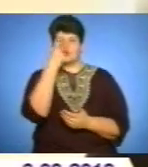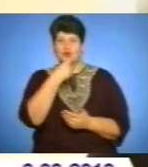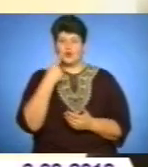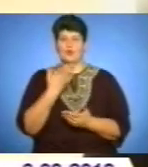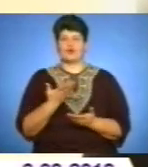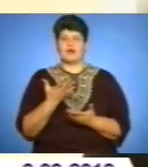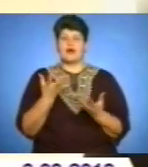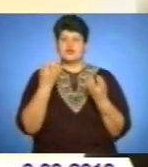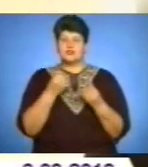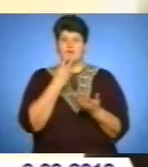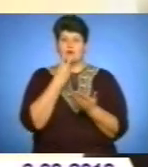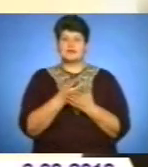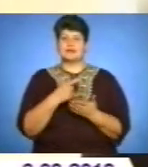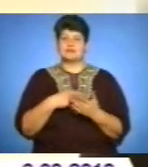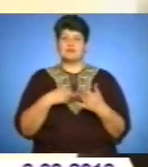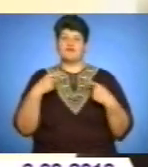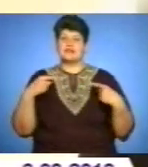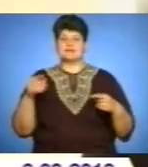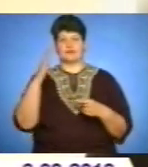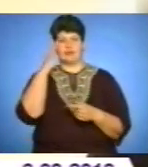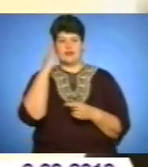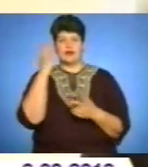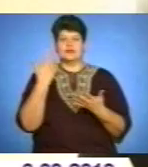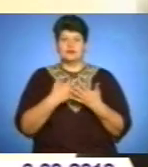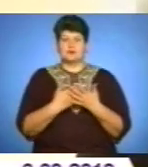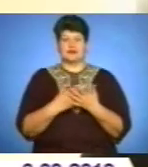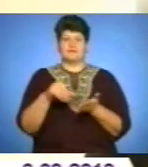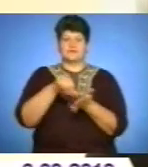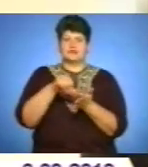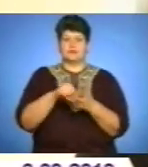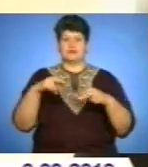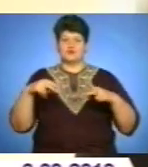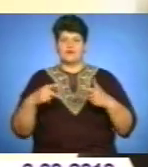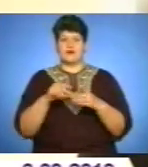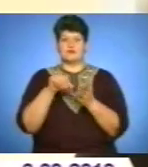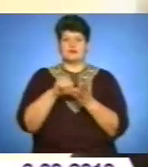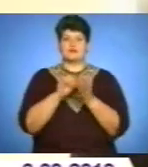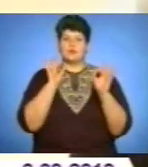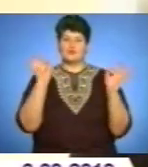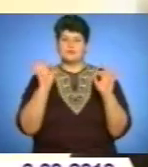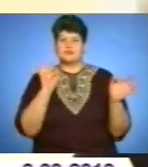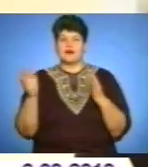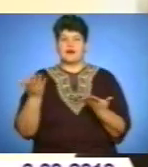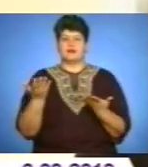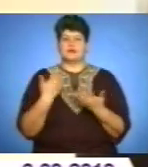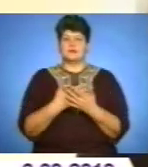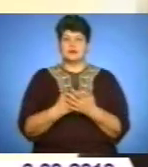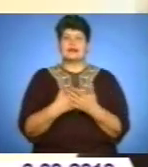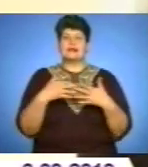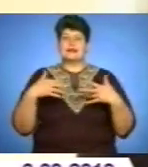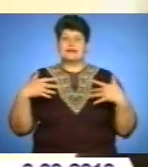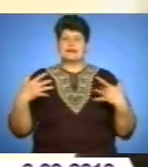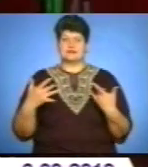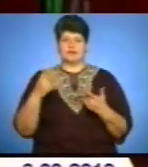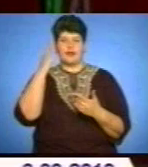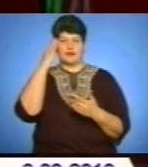а проявити себе в різних талантах, тобто це може бути і виступи танцювальні, і музикальні, і різні свої здібності